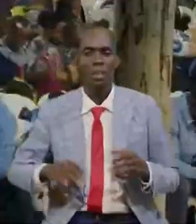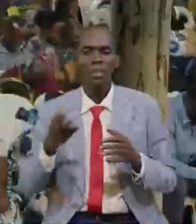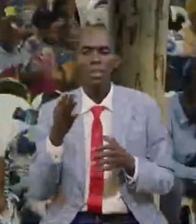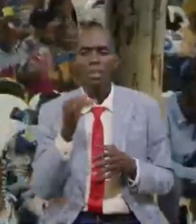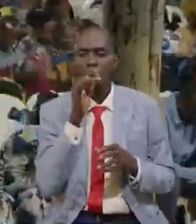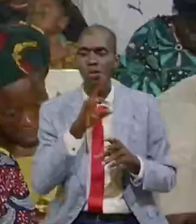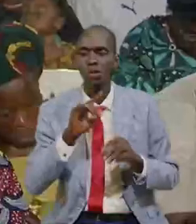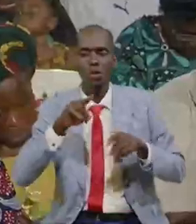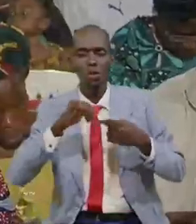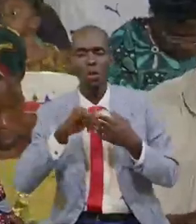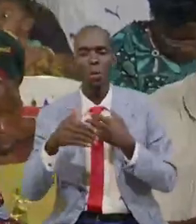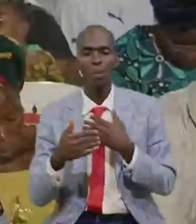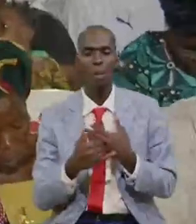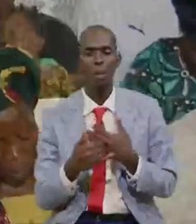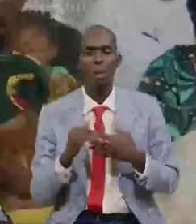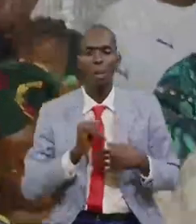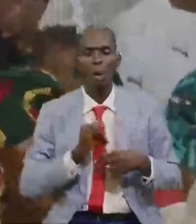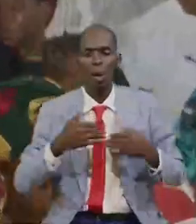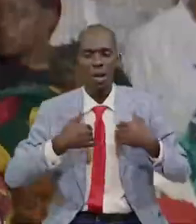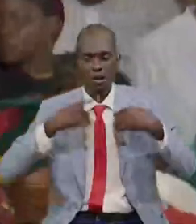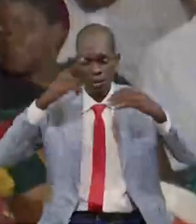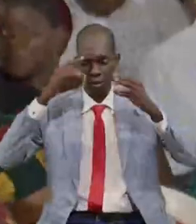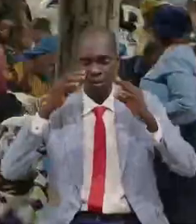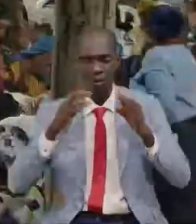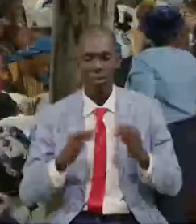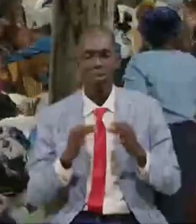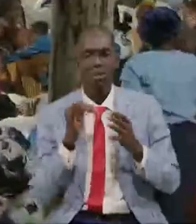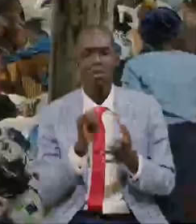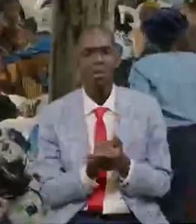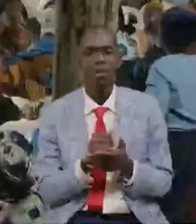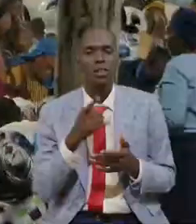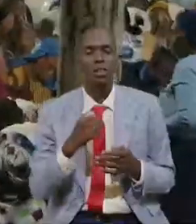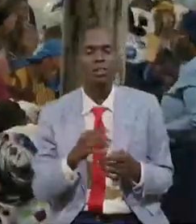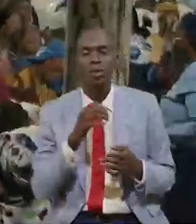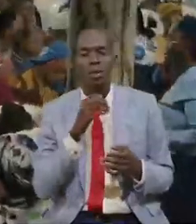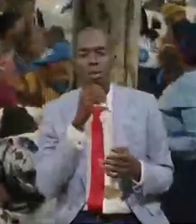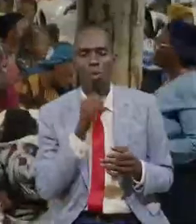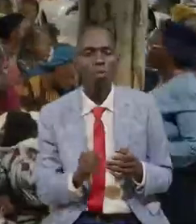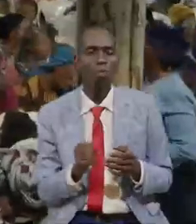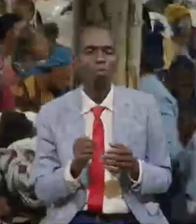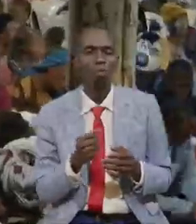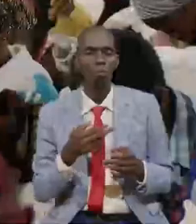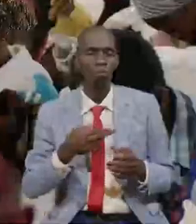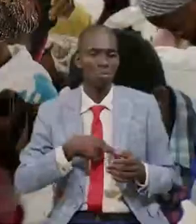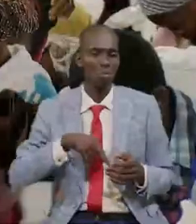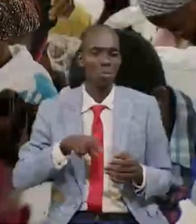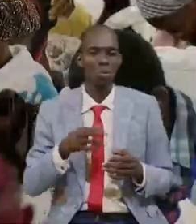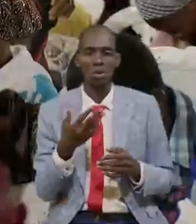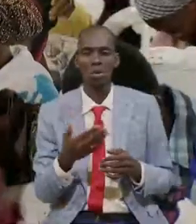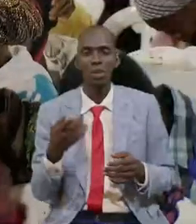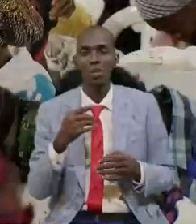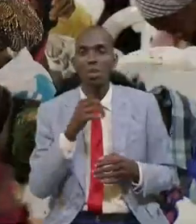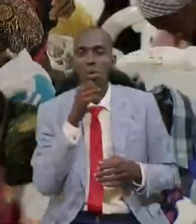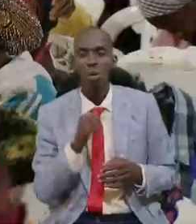de retour. J'ai décidé que les anciens rituels, les anciennes